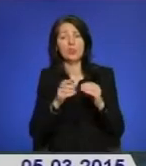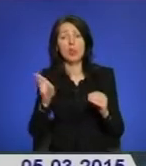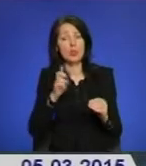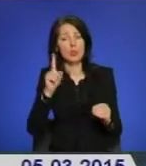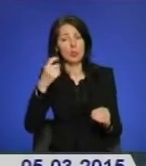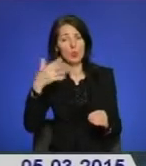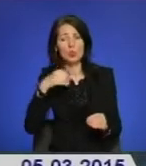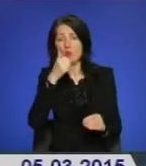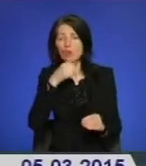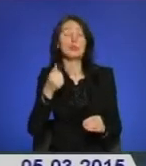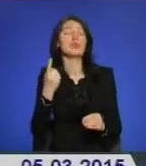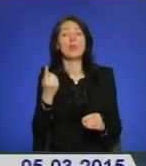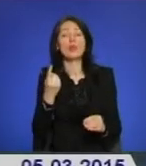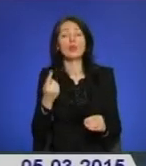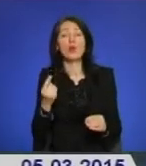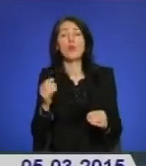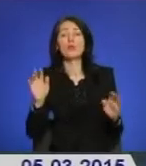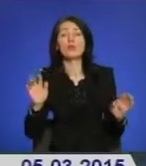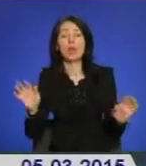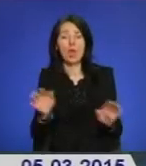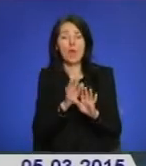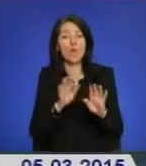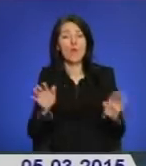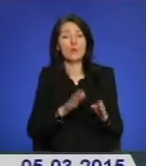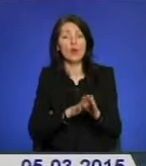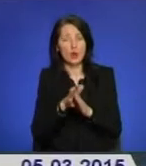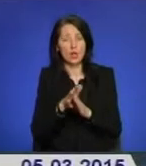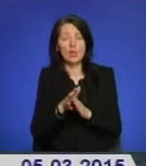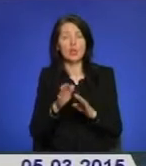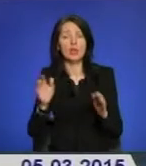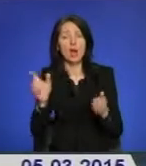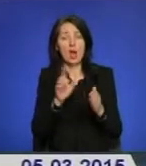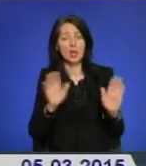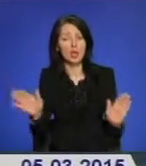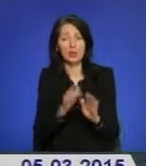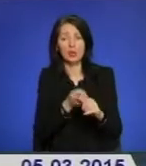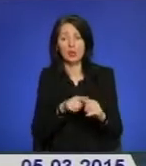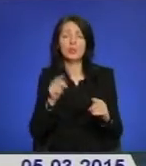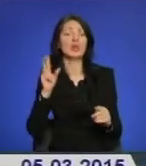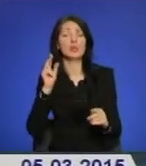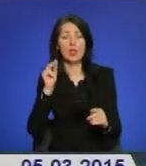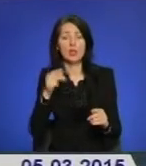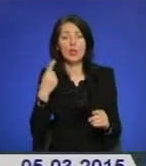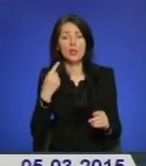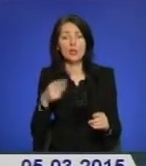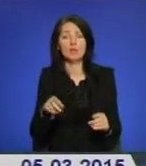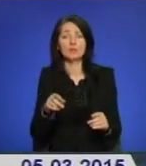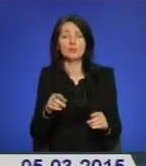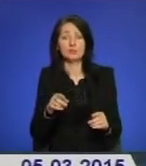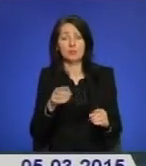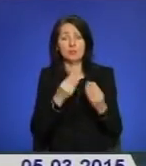річницю першого публічного виконання гімну до цих пам'ятних дат в обласній універсальній Науковій бібліотеці